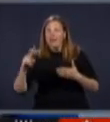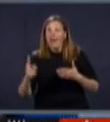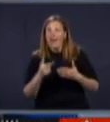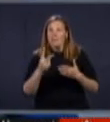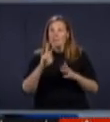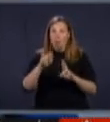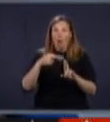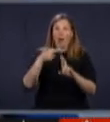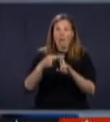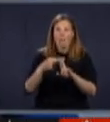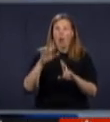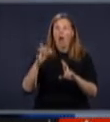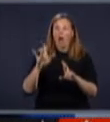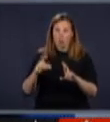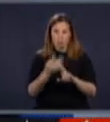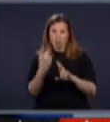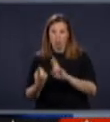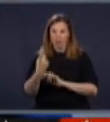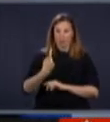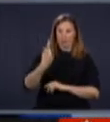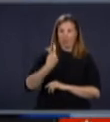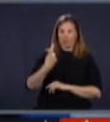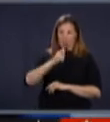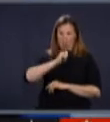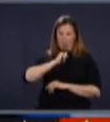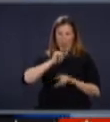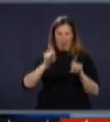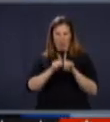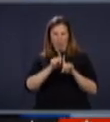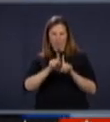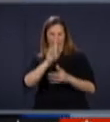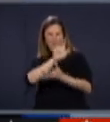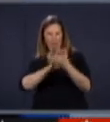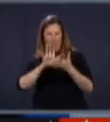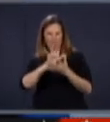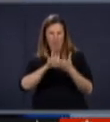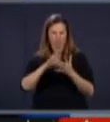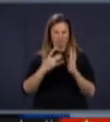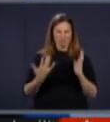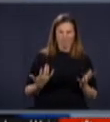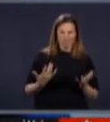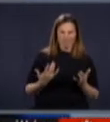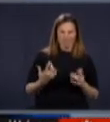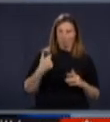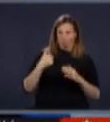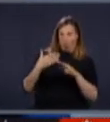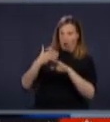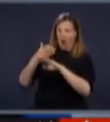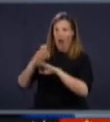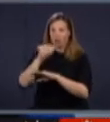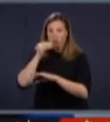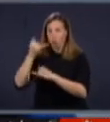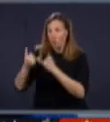est posée, puis elle est pertinente. Même personnellement, je l'ai vécu en allant, je suis allé chez moi, j'ai vu ma femme en fin de semaine, mais on était à